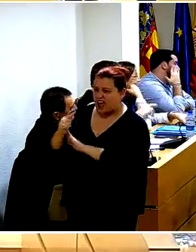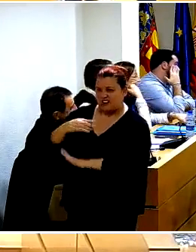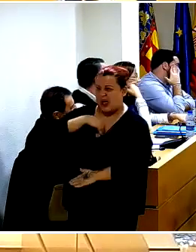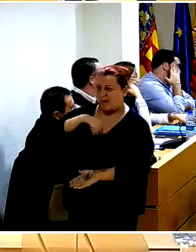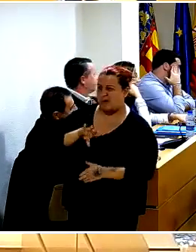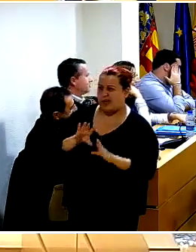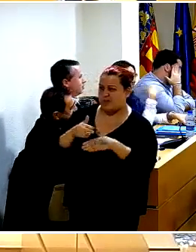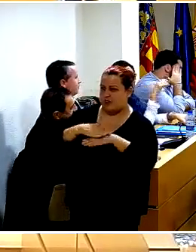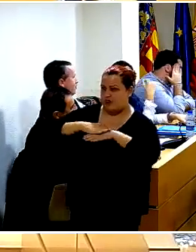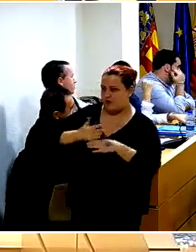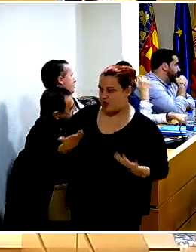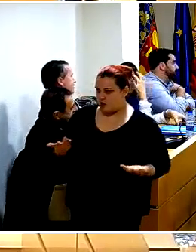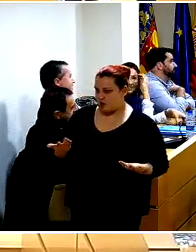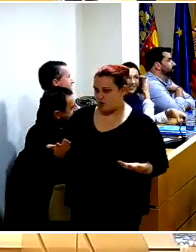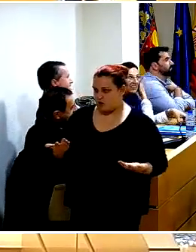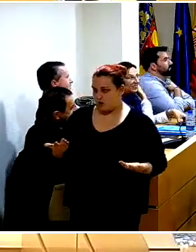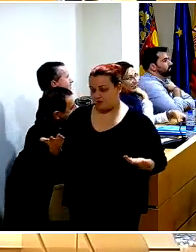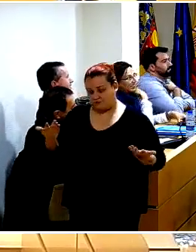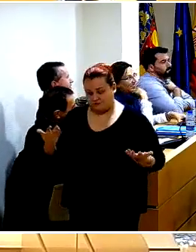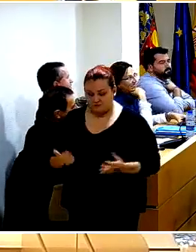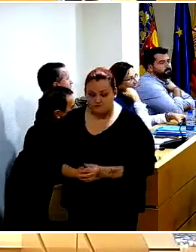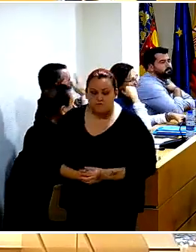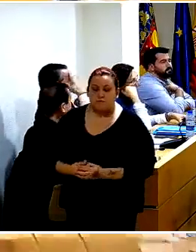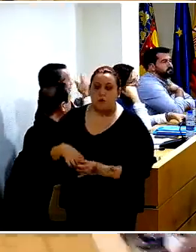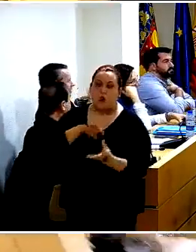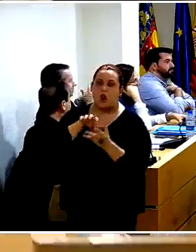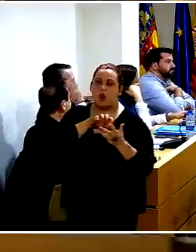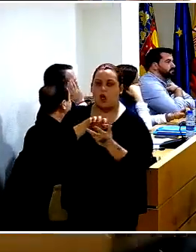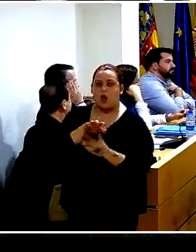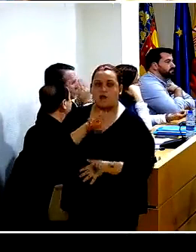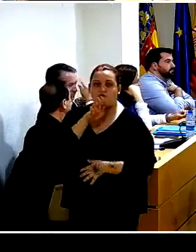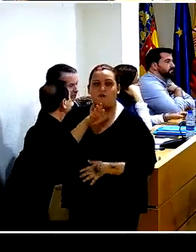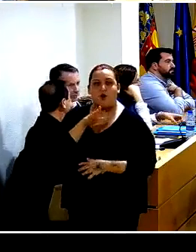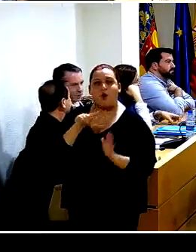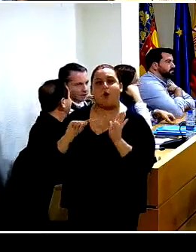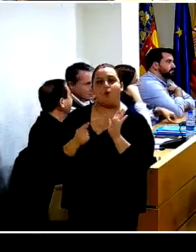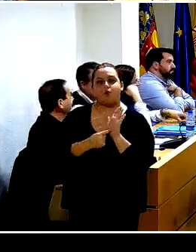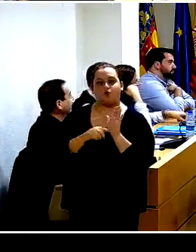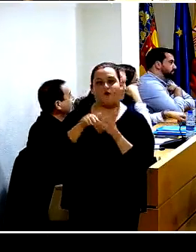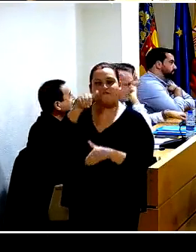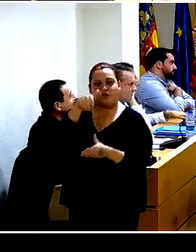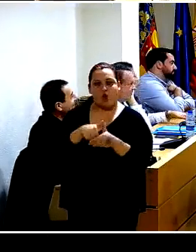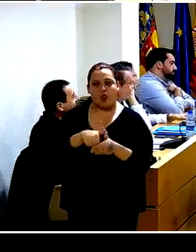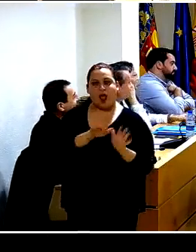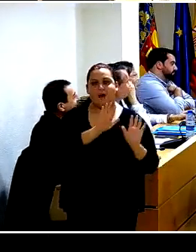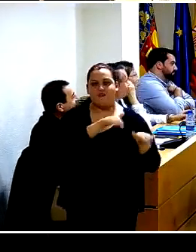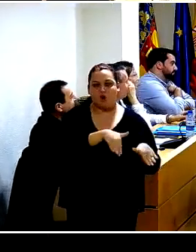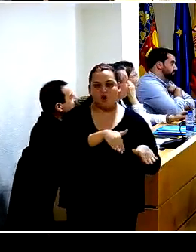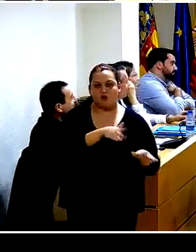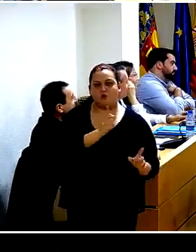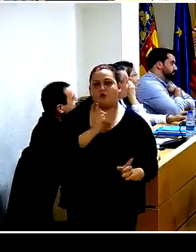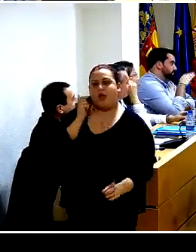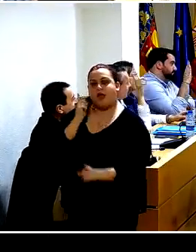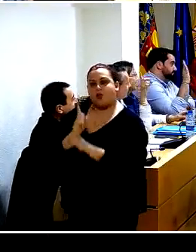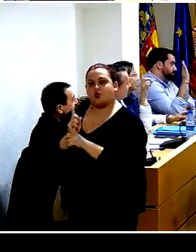fer, perquè... Molt bé, bueno, passem a la votació del punt. Vots a favor de la proposta? Vots en contra?